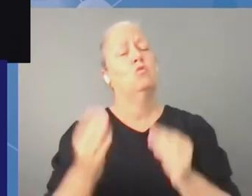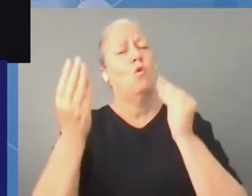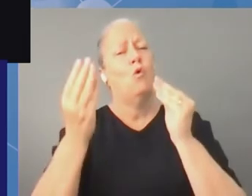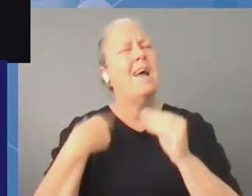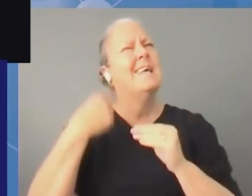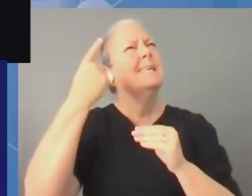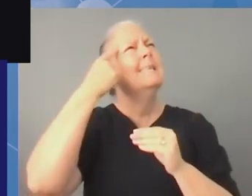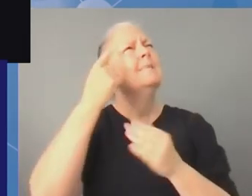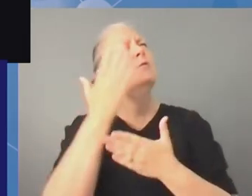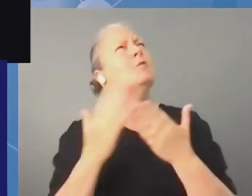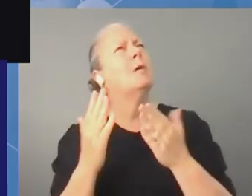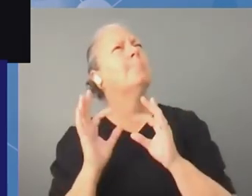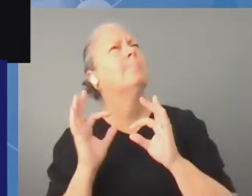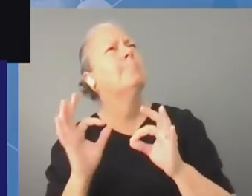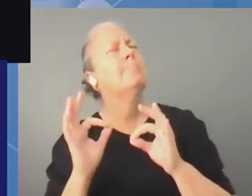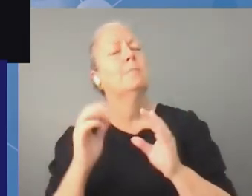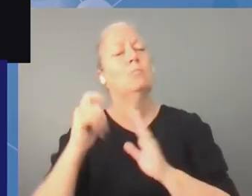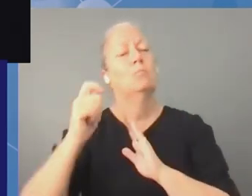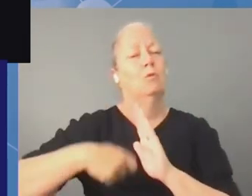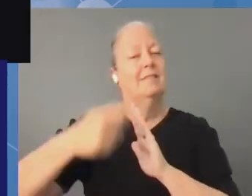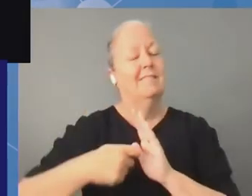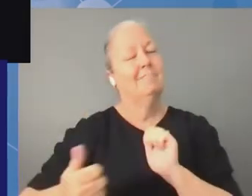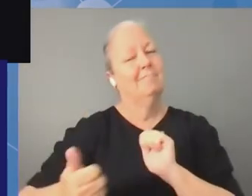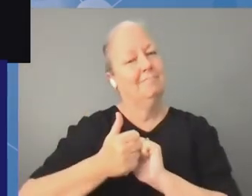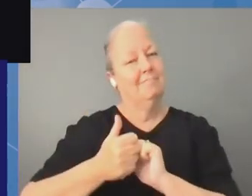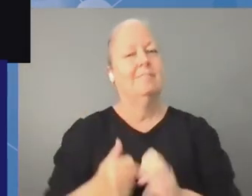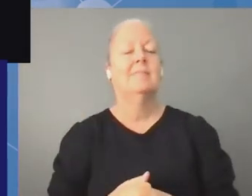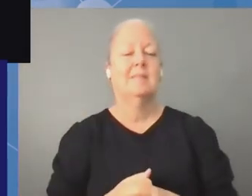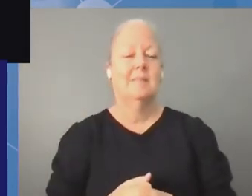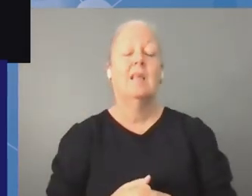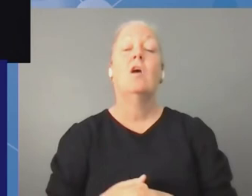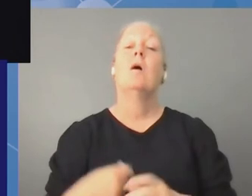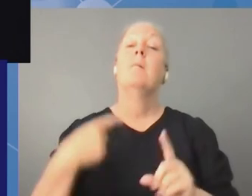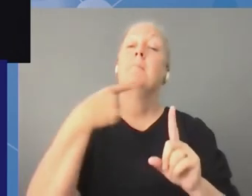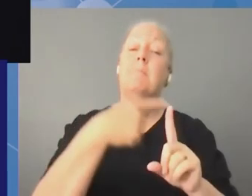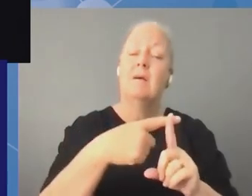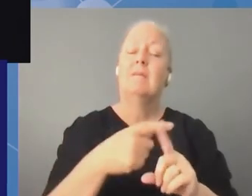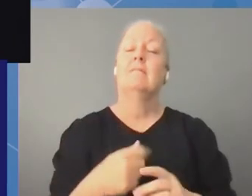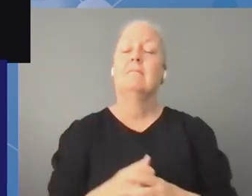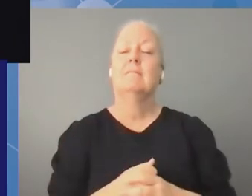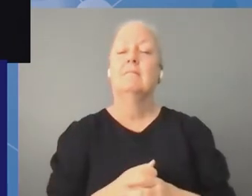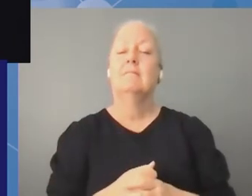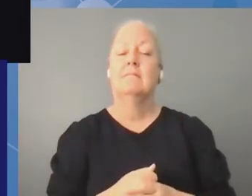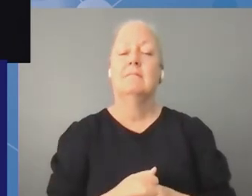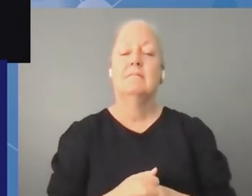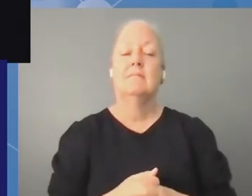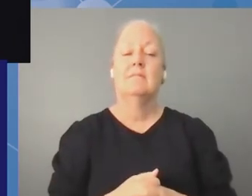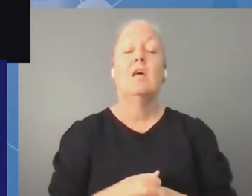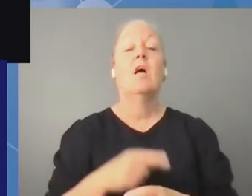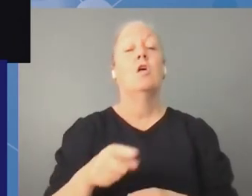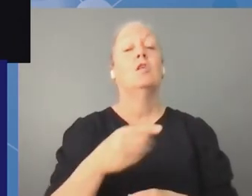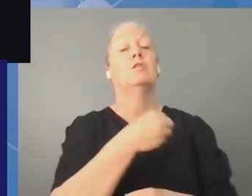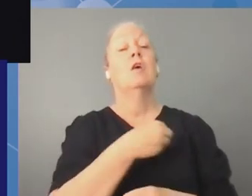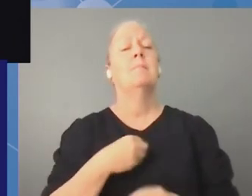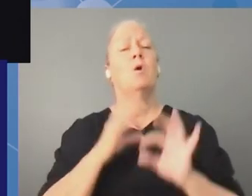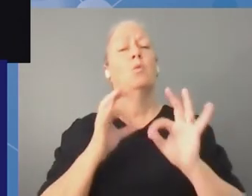对话讨论的吧，我相信这个会后面形成的吧非常有效的一些合作。第三个我要确